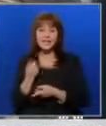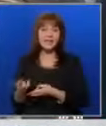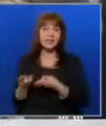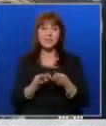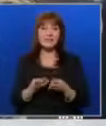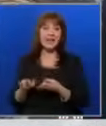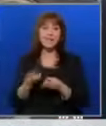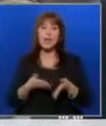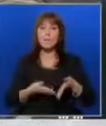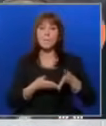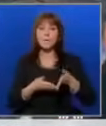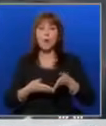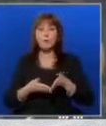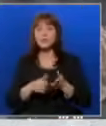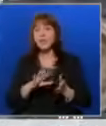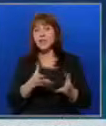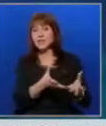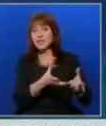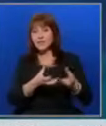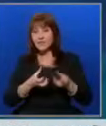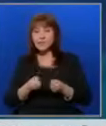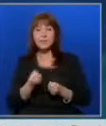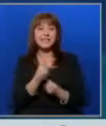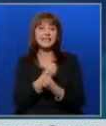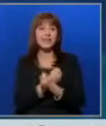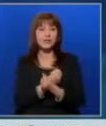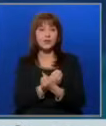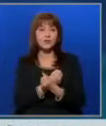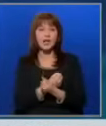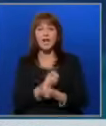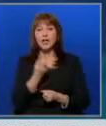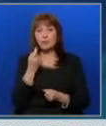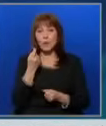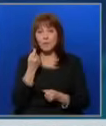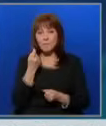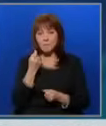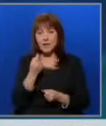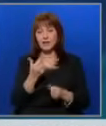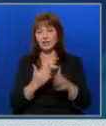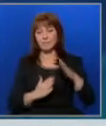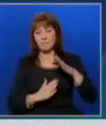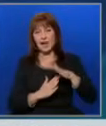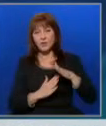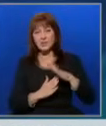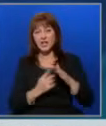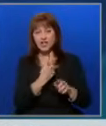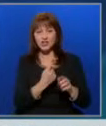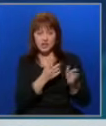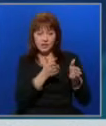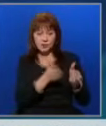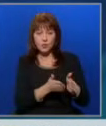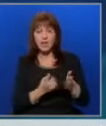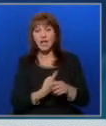хуманитарна помощ или да бъдат изведени заложниците. Що се отнася до малки тактически паузи, част тук, част там, ще